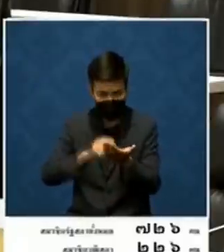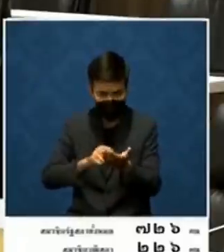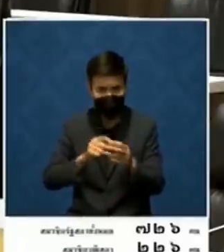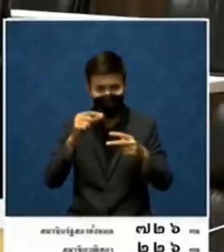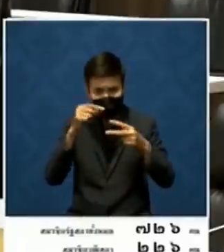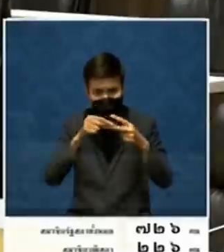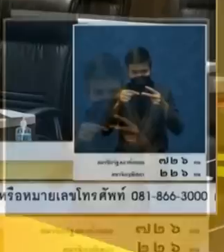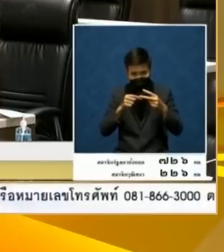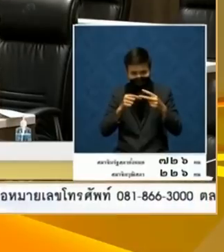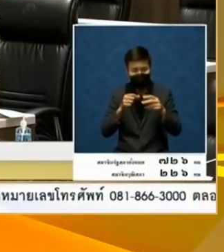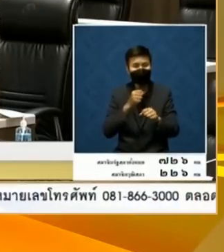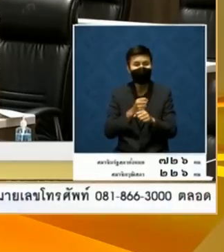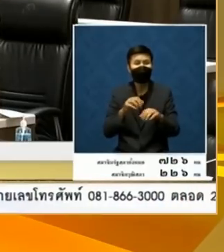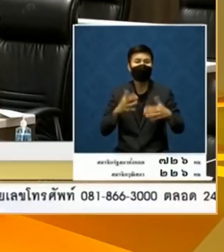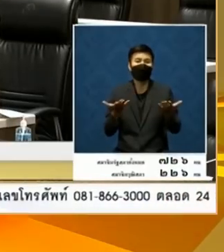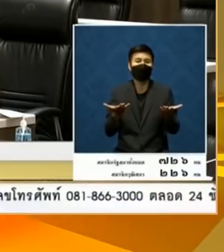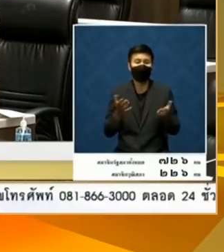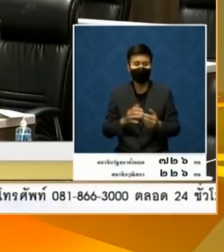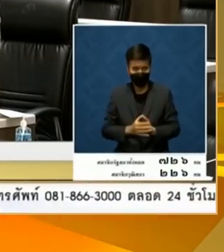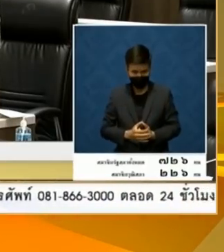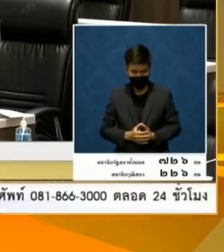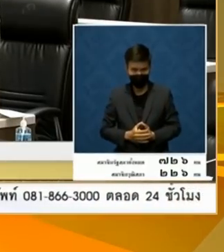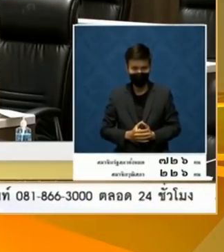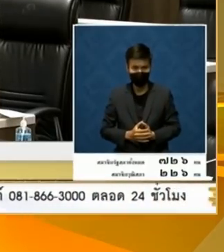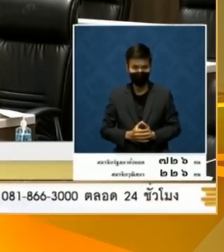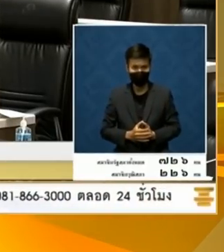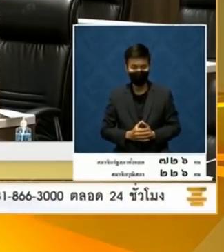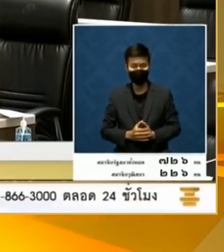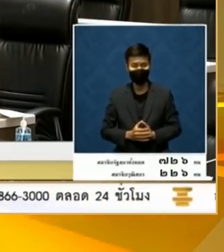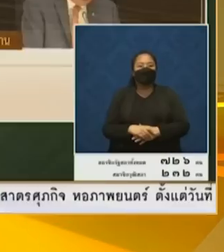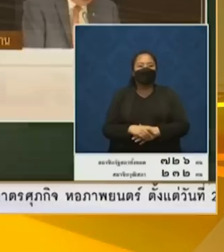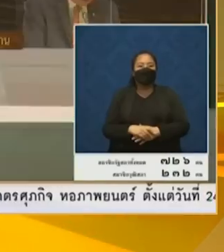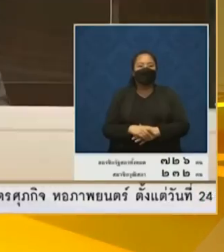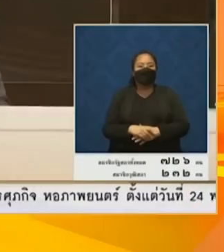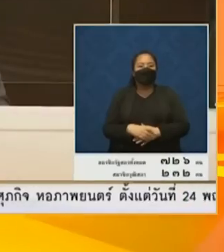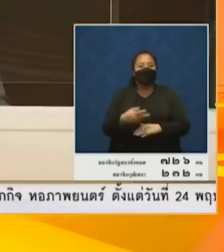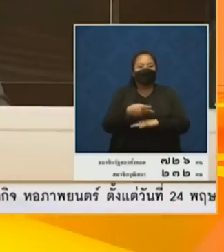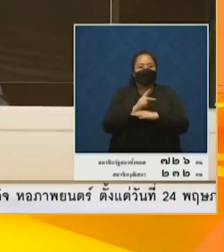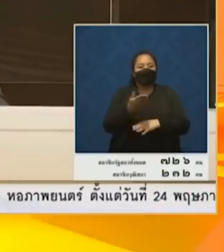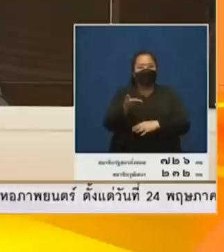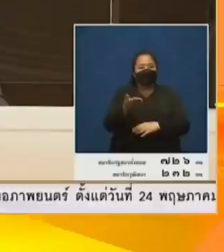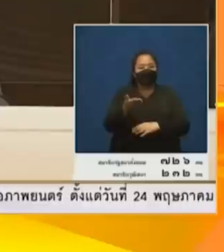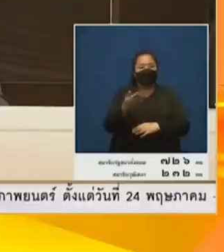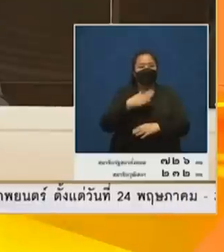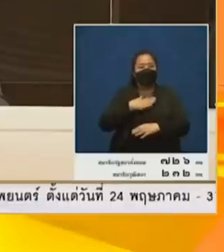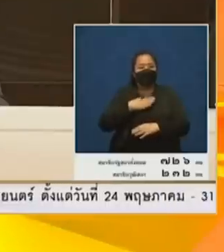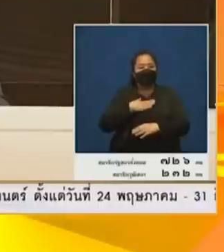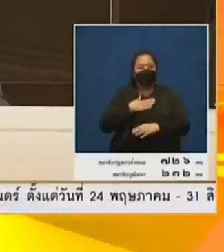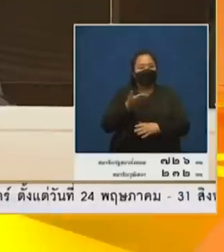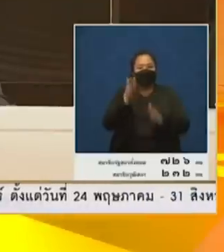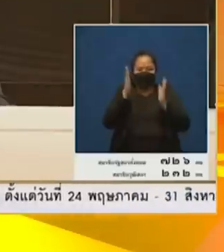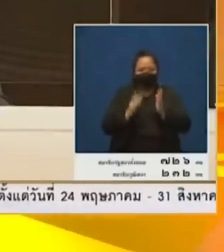ผมไม่เคยเห็นเสนอญัตติขอเปลี่ยนประธานครั้งที่ประชุมนิยกตัวอย่างนายสุทัศน์มติออก